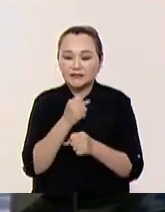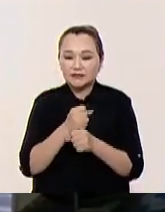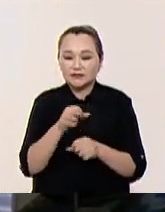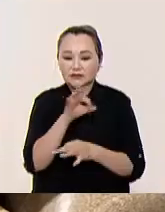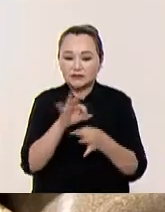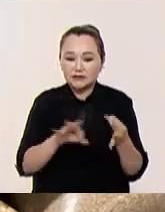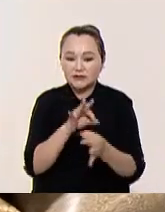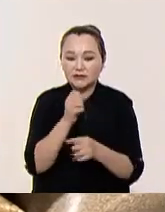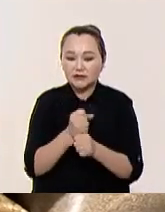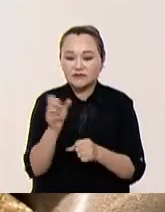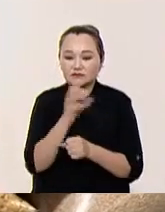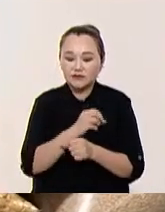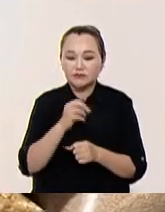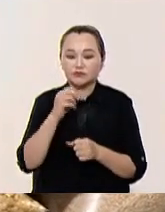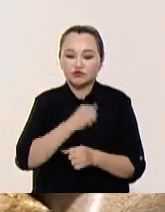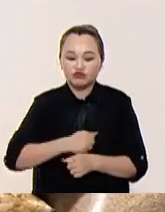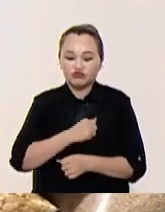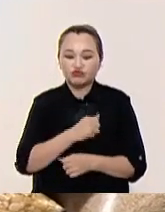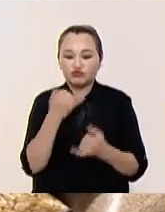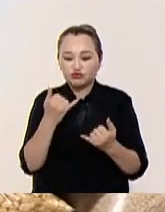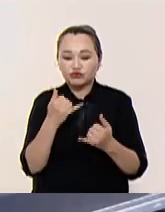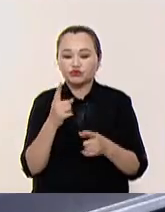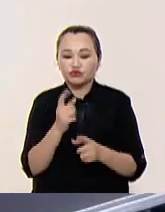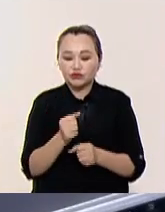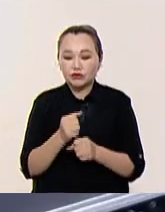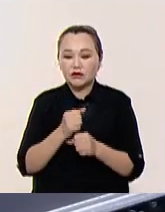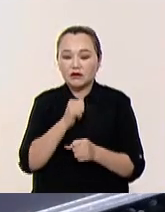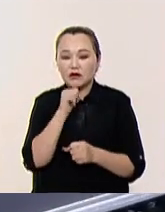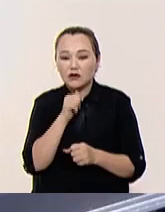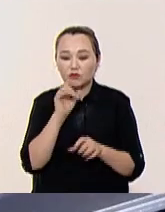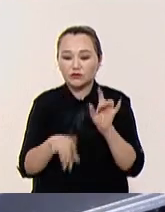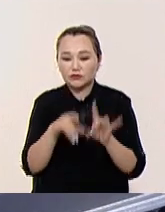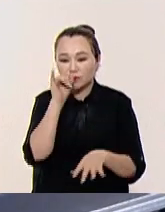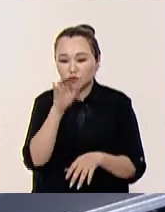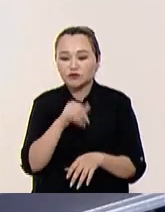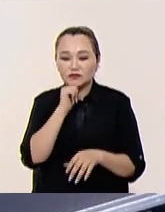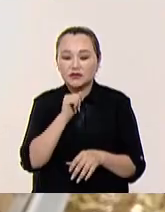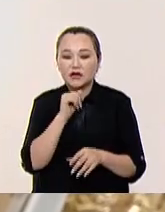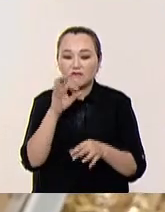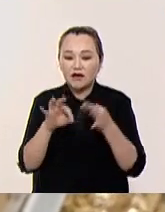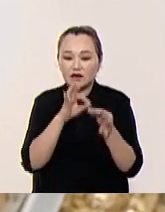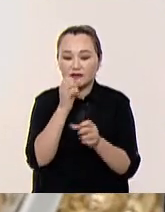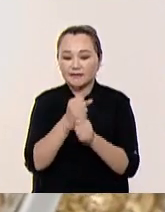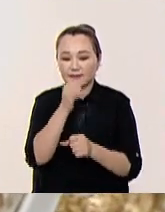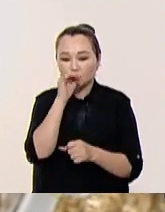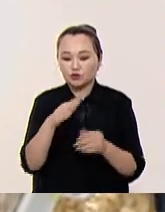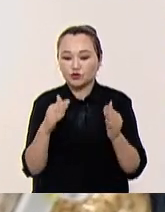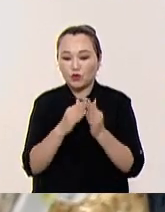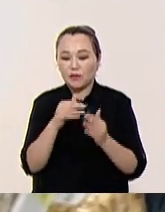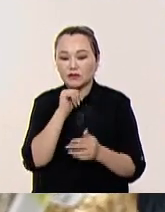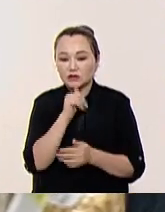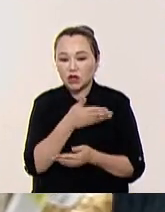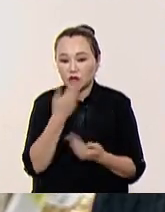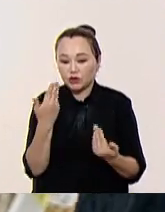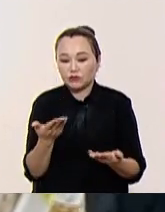ашуын келтірген. Олар қант таппағандықтан қазір не тосап, не компот қайната алмай отырмыз дейді. Үйде де қант жоқ,